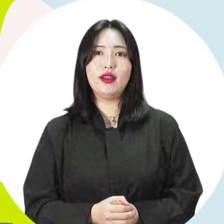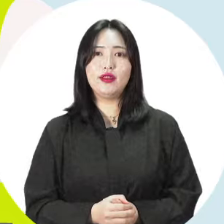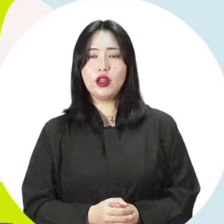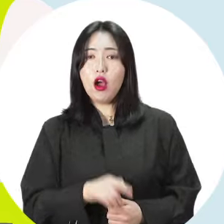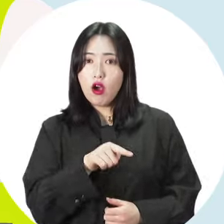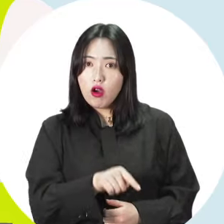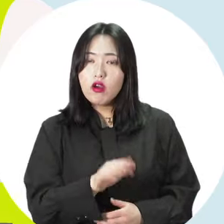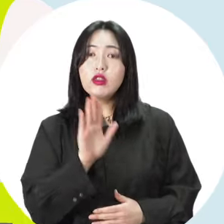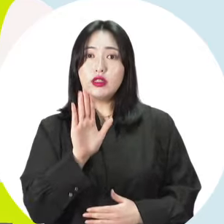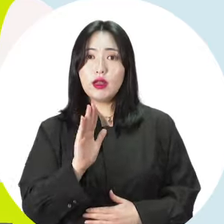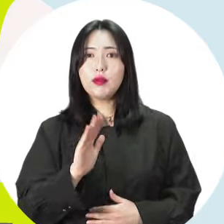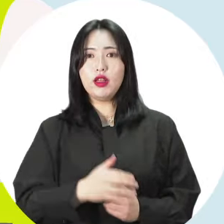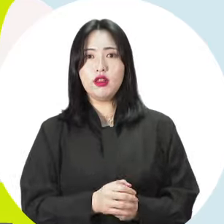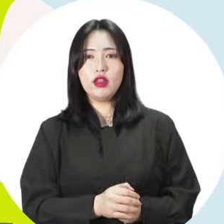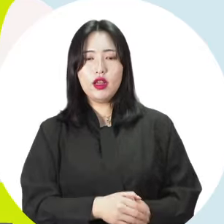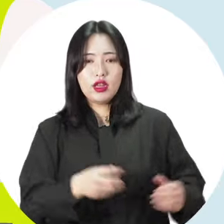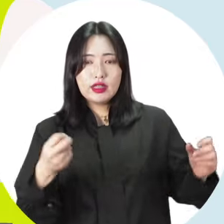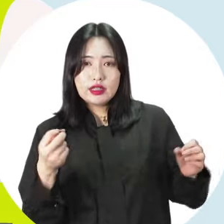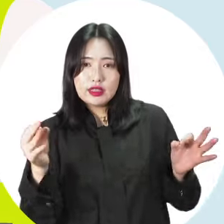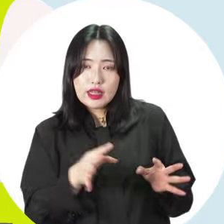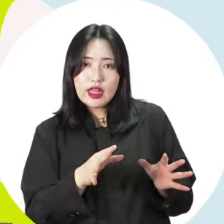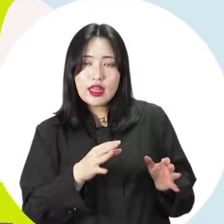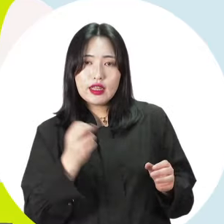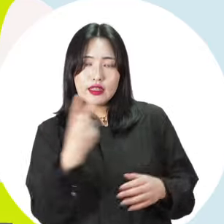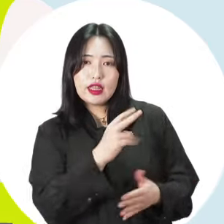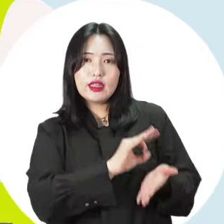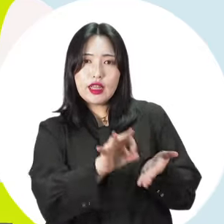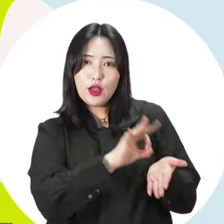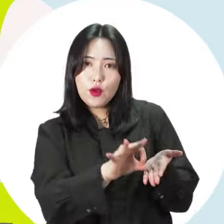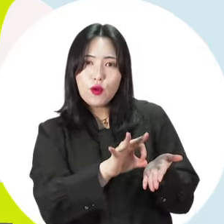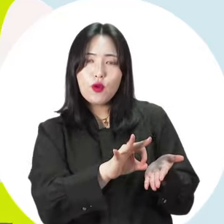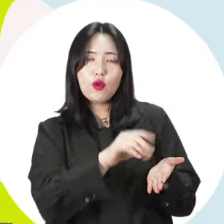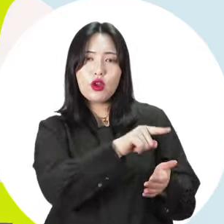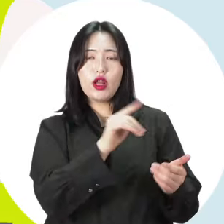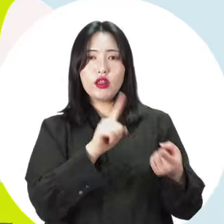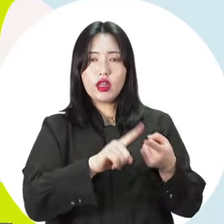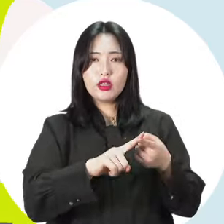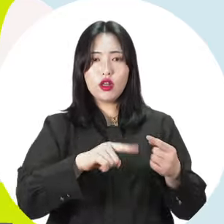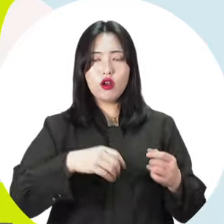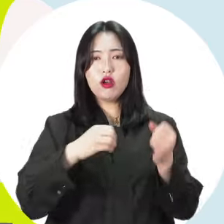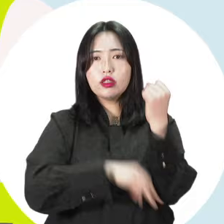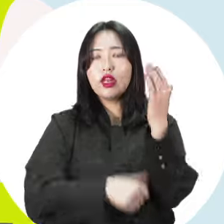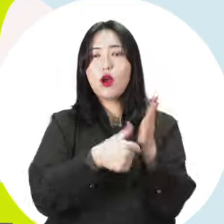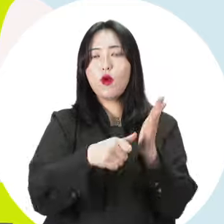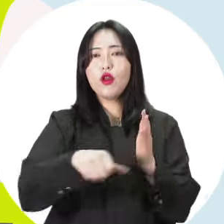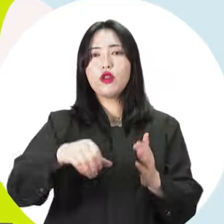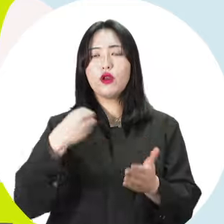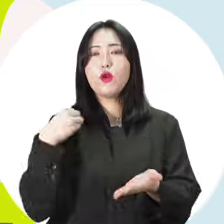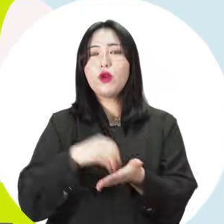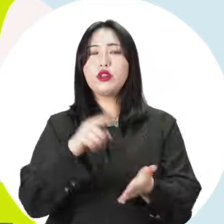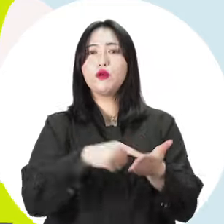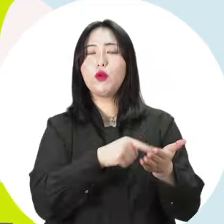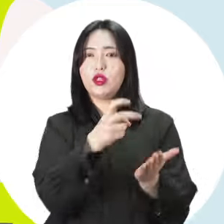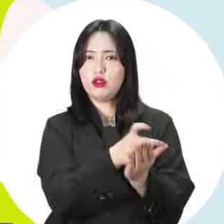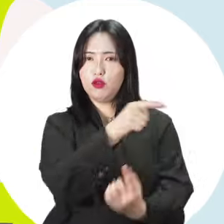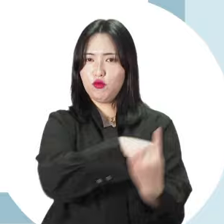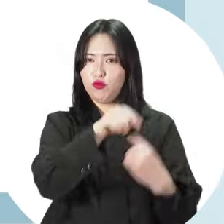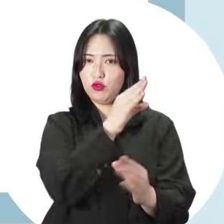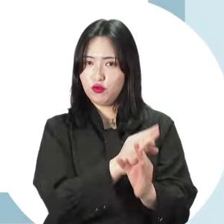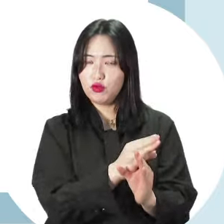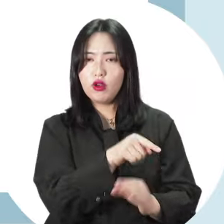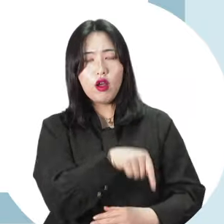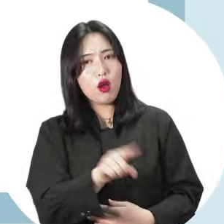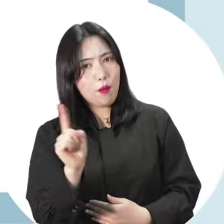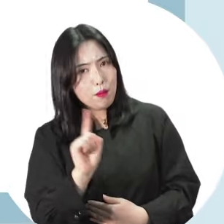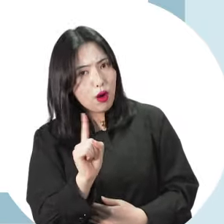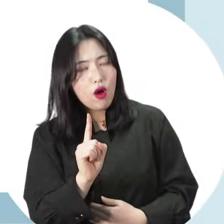있어요. 여기서 잠깐! 재활용 도움센터에서는 자원회수 보상제도도 운영하고 있어요.